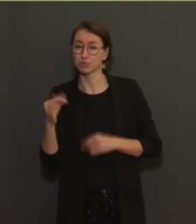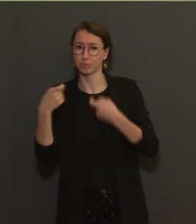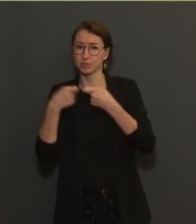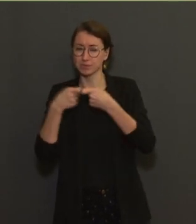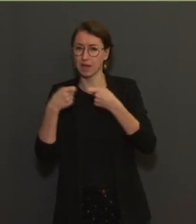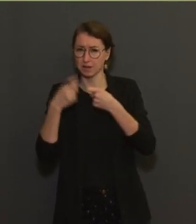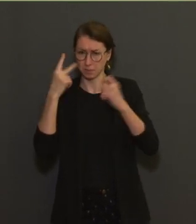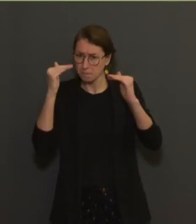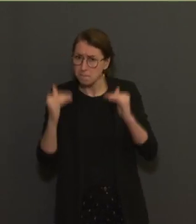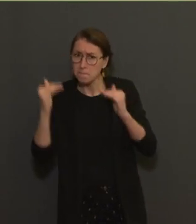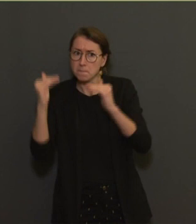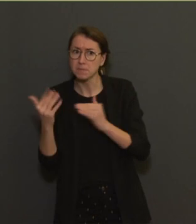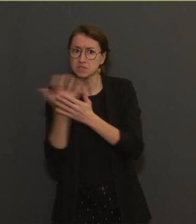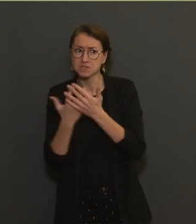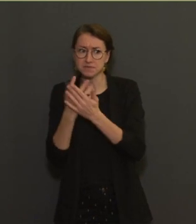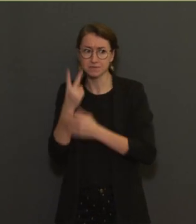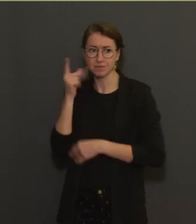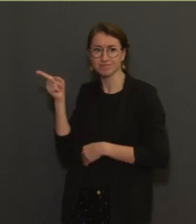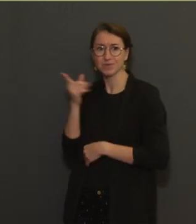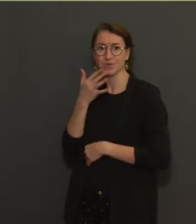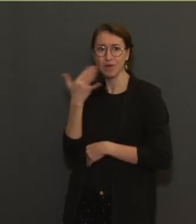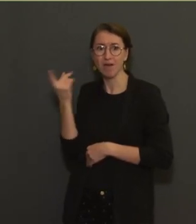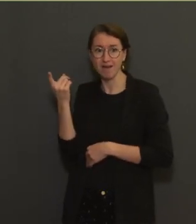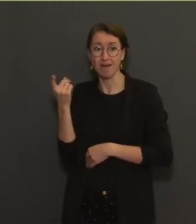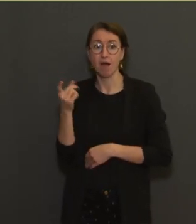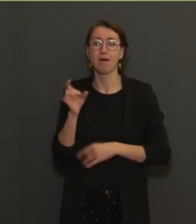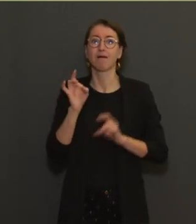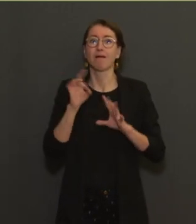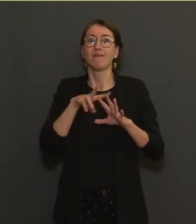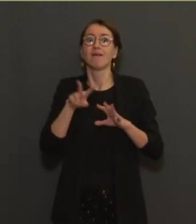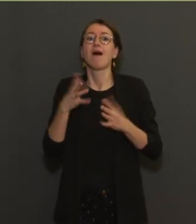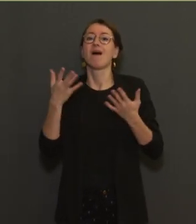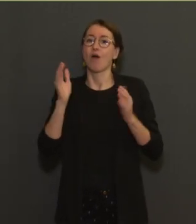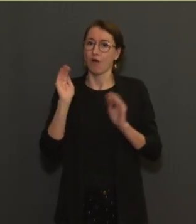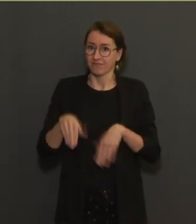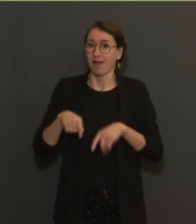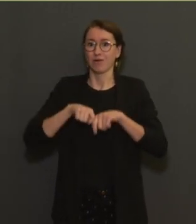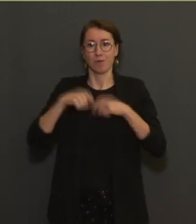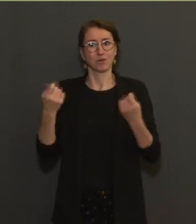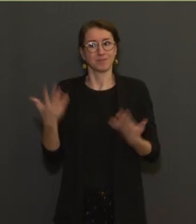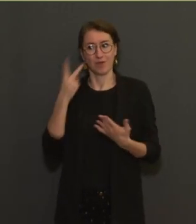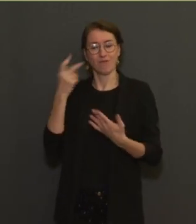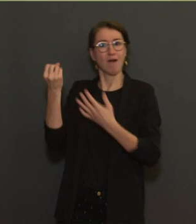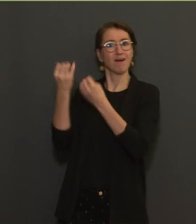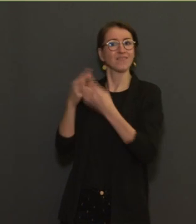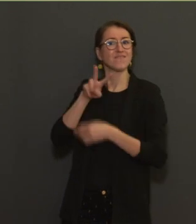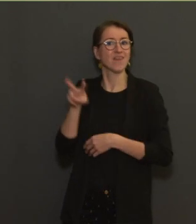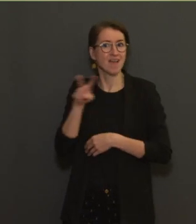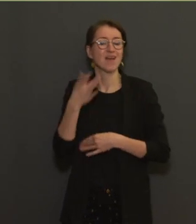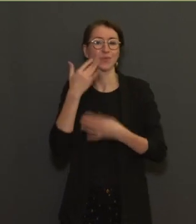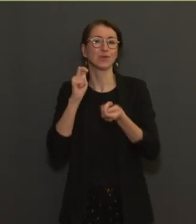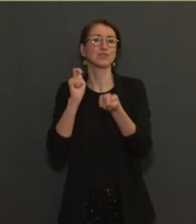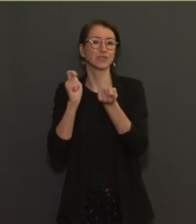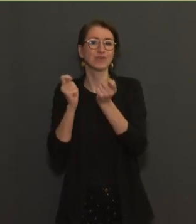de couleurs à vous montrer. Pour les autres provinces, on a toujours une augmentation, mais une augmentation plus modérée comme